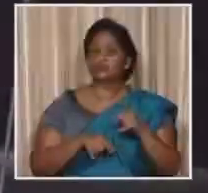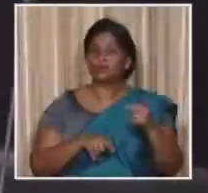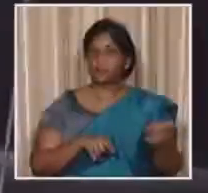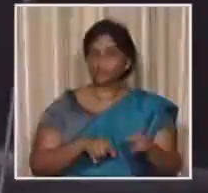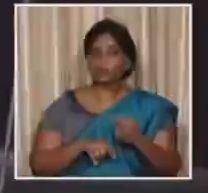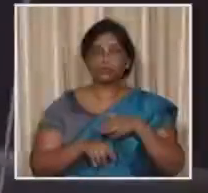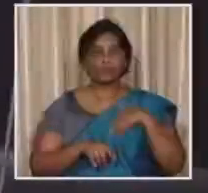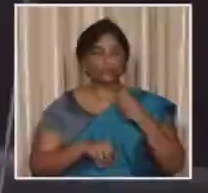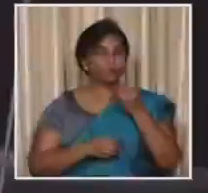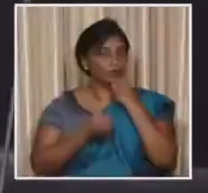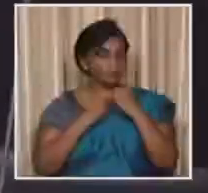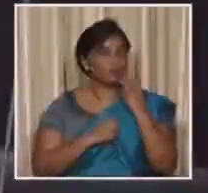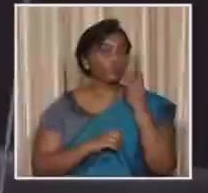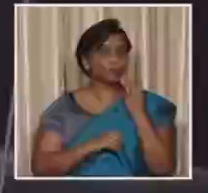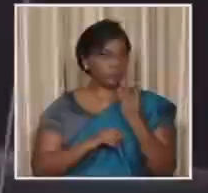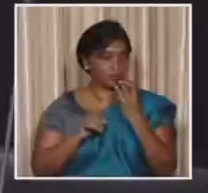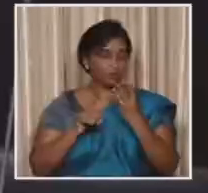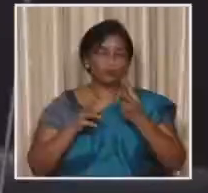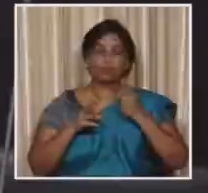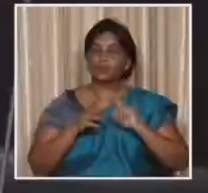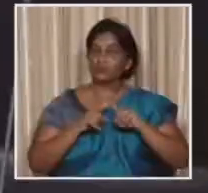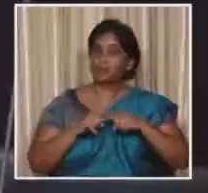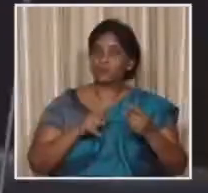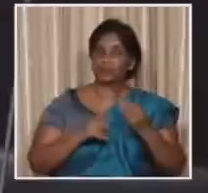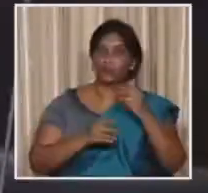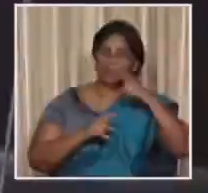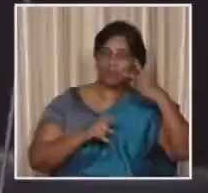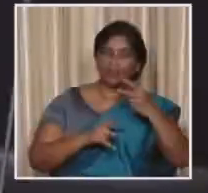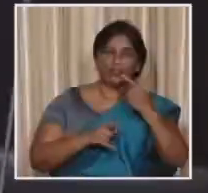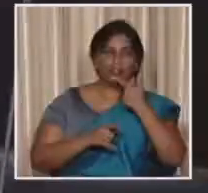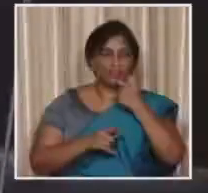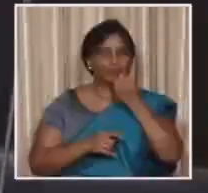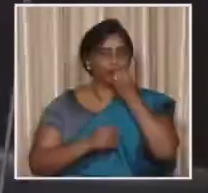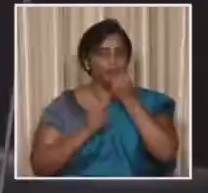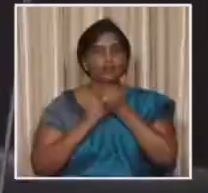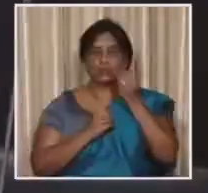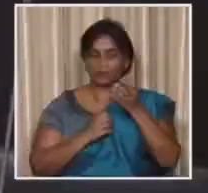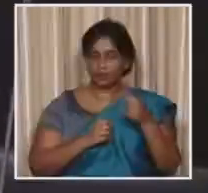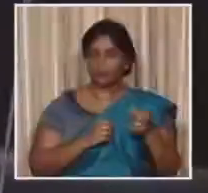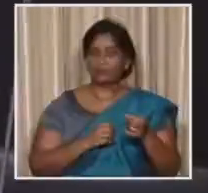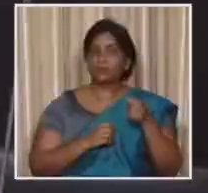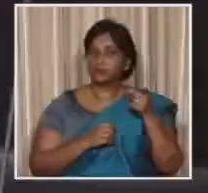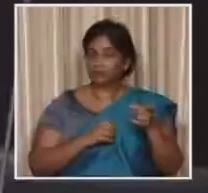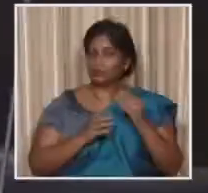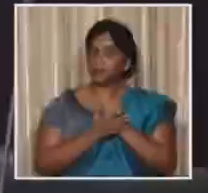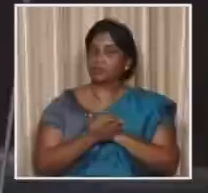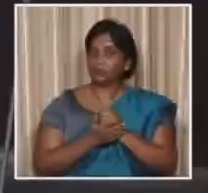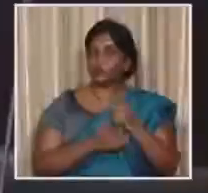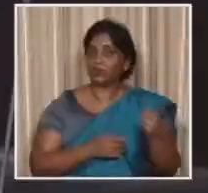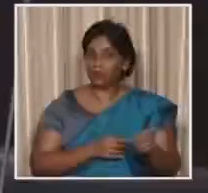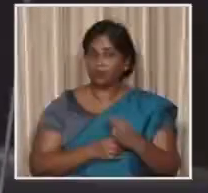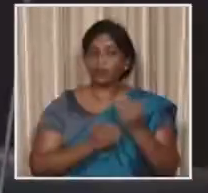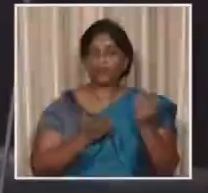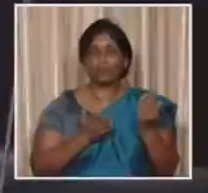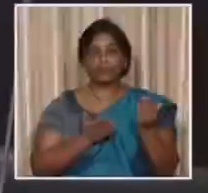දිනකට ප්‍රධාන කෑම වේල් 3ට අමතරව අතුරුපස සහ තේ පැන්ද ලබා දෙයි. මේ සියල්ල සඳහා දිනකට